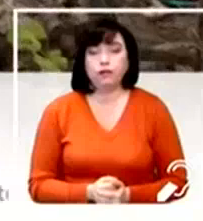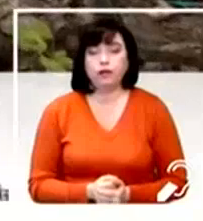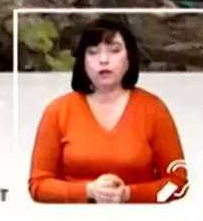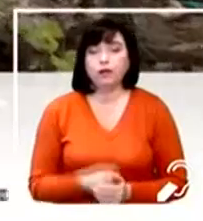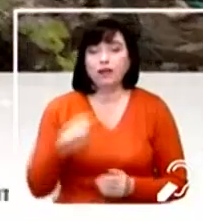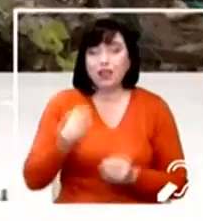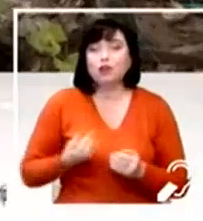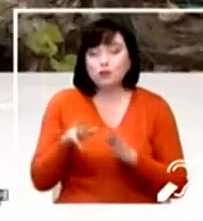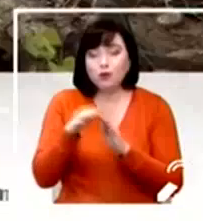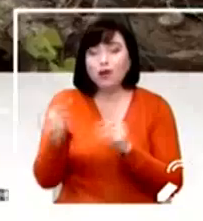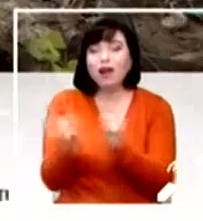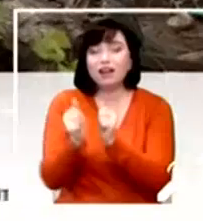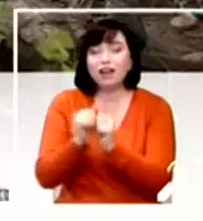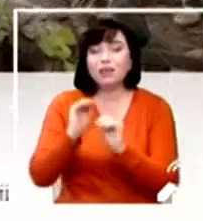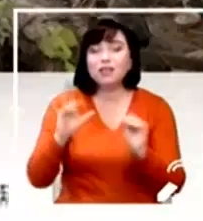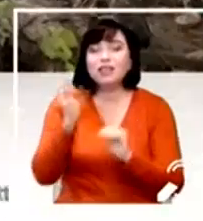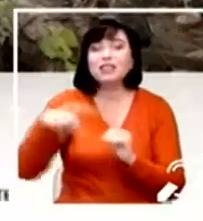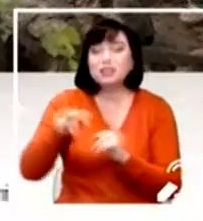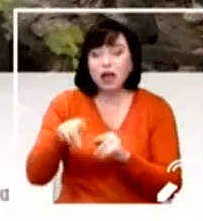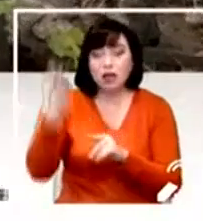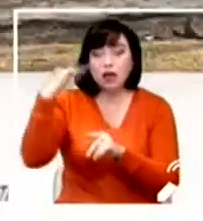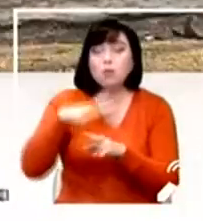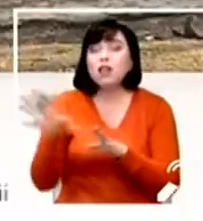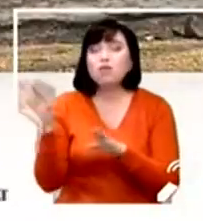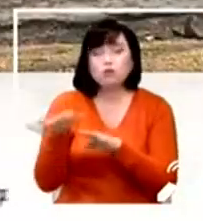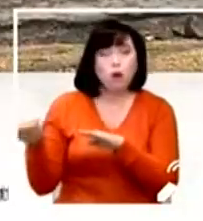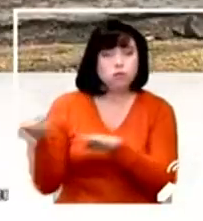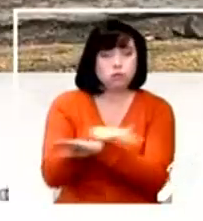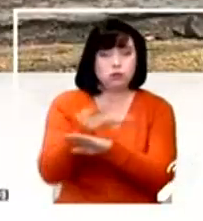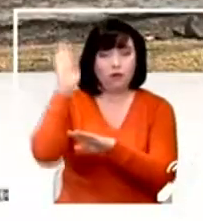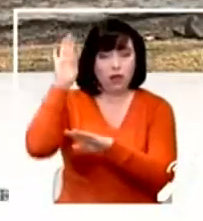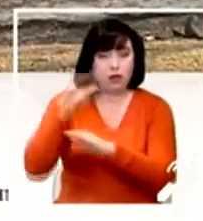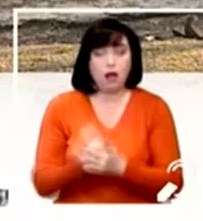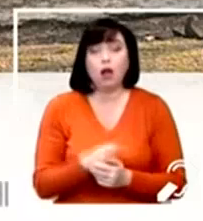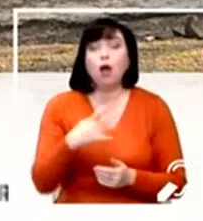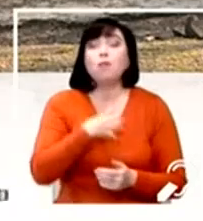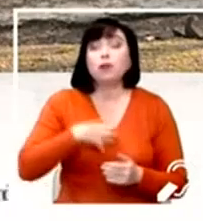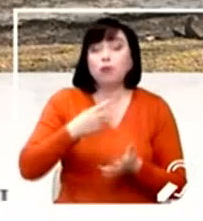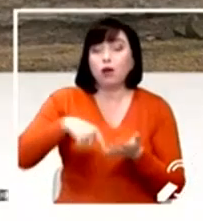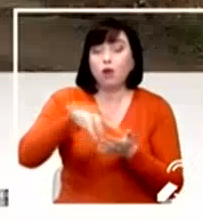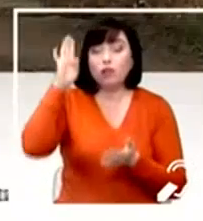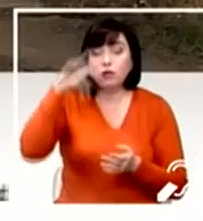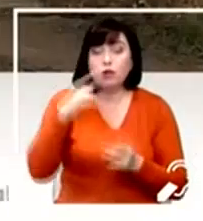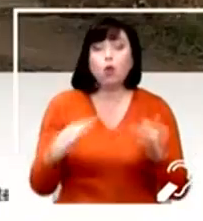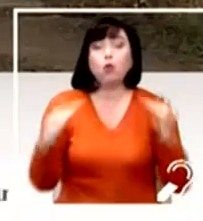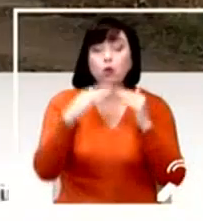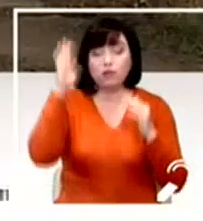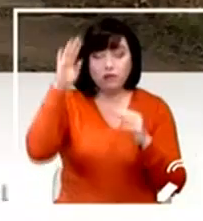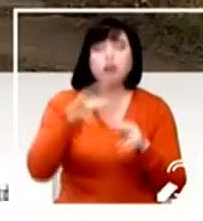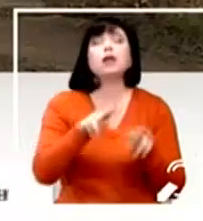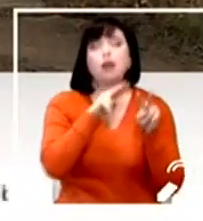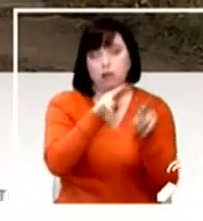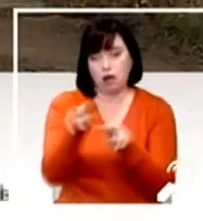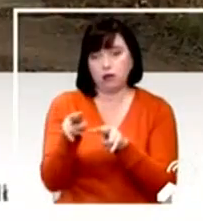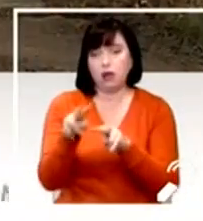Grădiniță. Stadionul ăsta din Vale a fost atâtinecat cât gardă. Primarul orașului Vadului Vodă susține că nivelul apei este